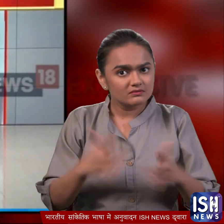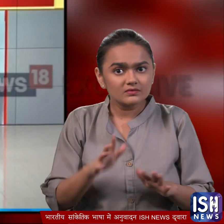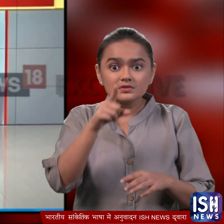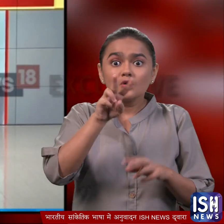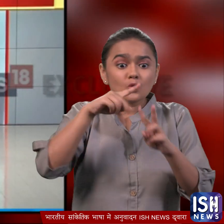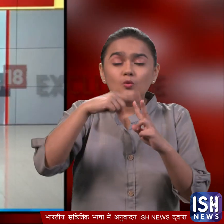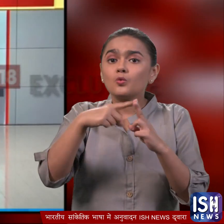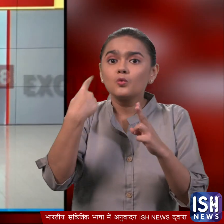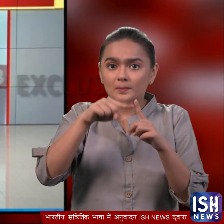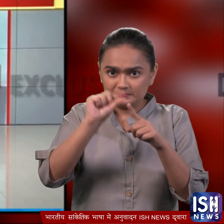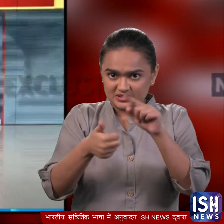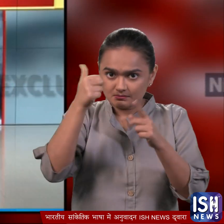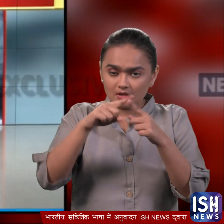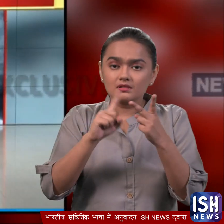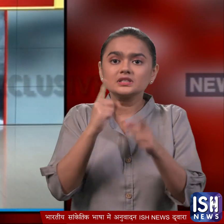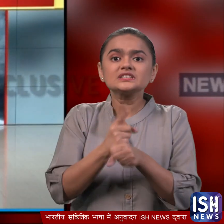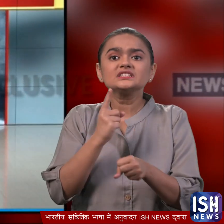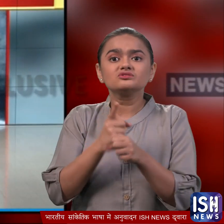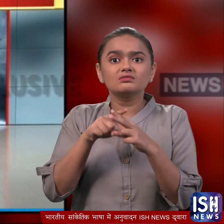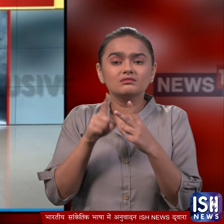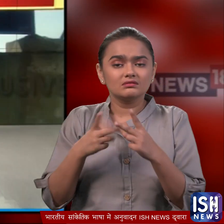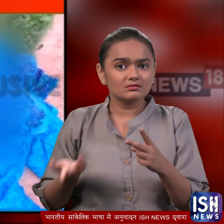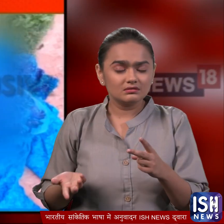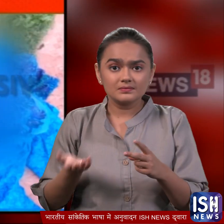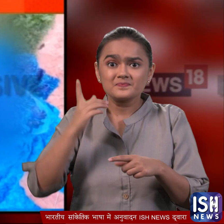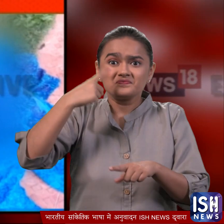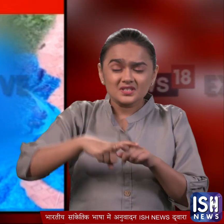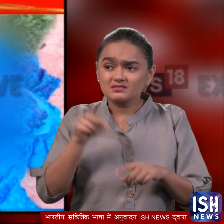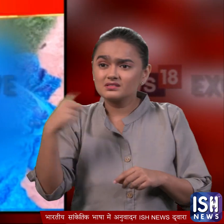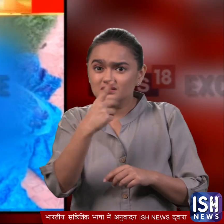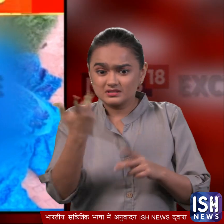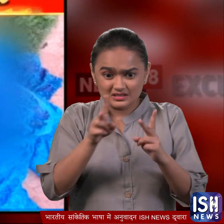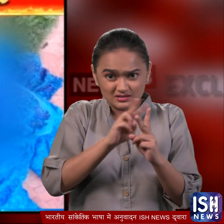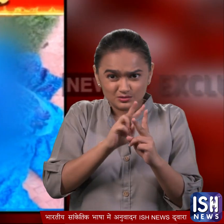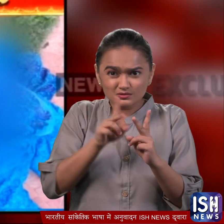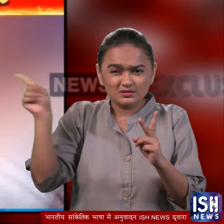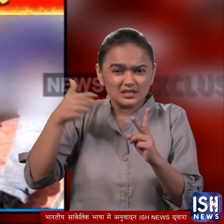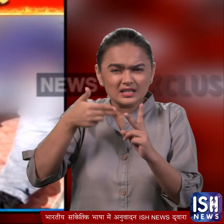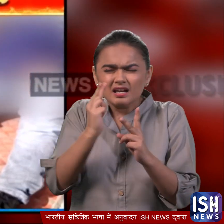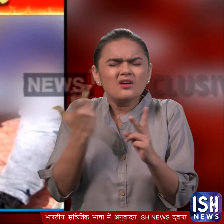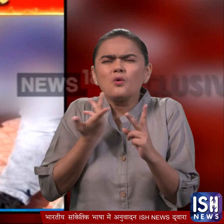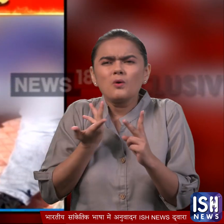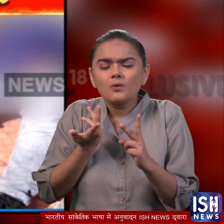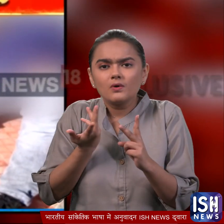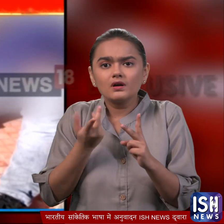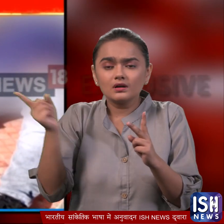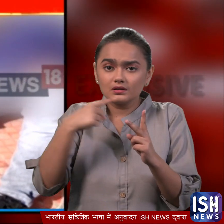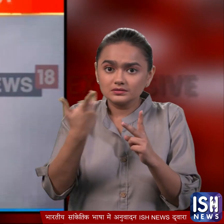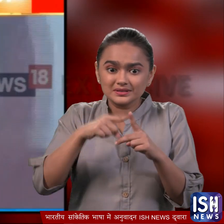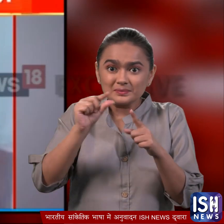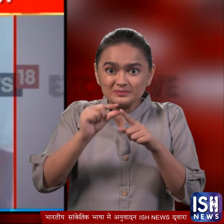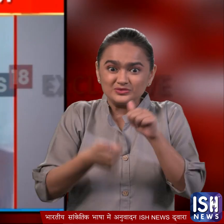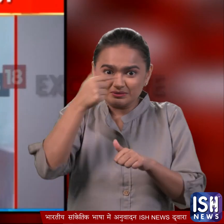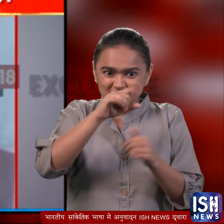हत्या कर दी। इनमें एक स्कूल की प्रिंसिपल थी और दूसरे एक टीचर। और कहा जा रहा है कि दोनों को निशाना केवल इसलिए बनाया